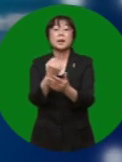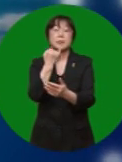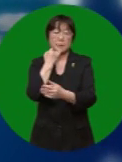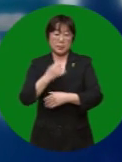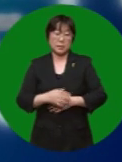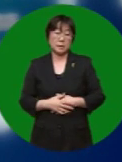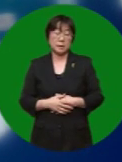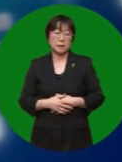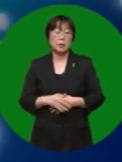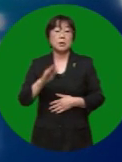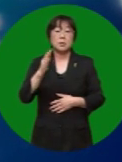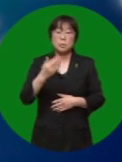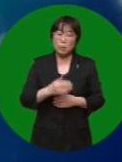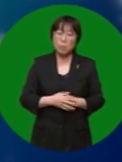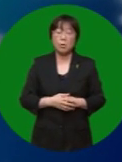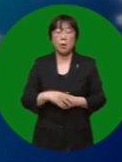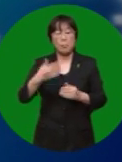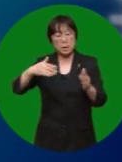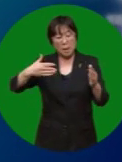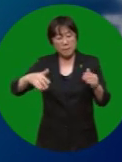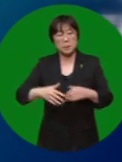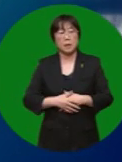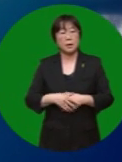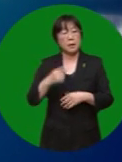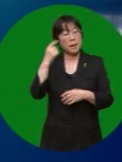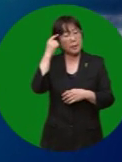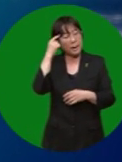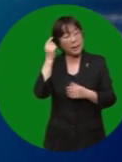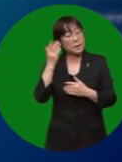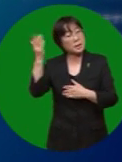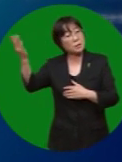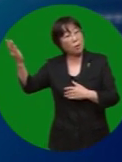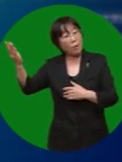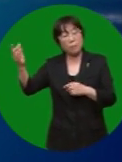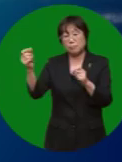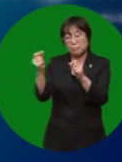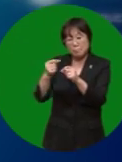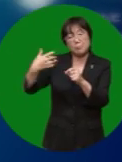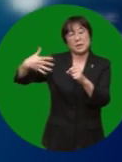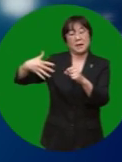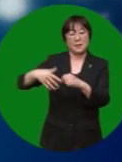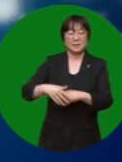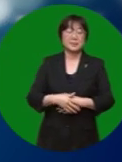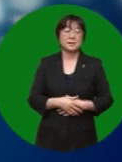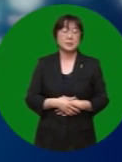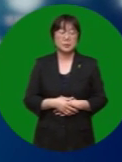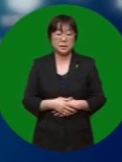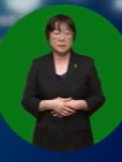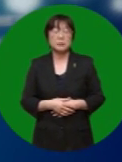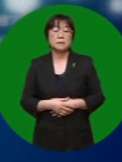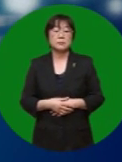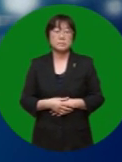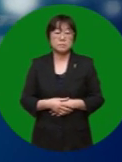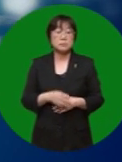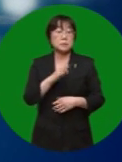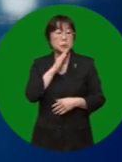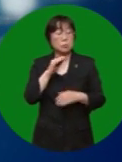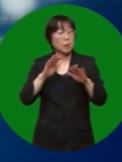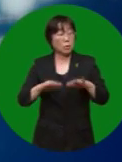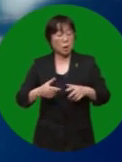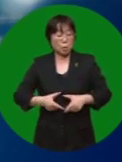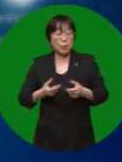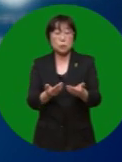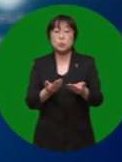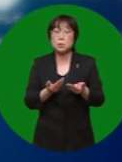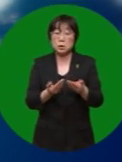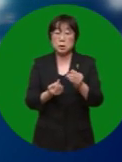と。で、ただこれもまだまだね、考えた理想のところには到底おぼつかないということで、実は今回の熊